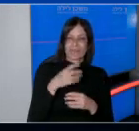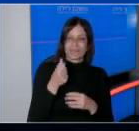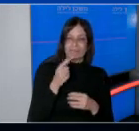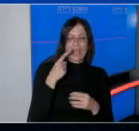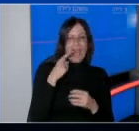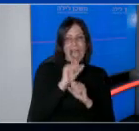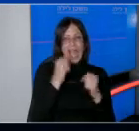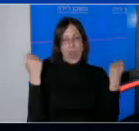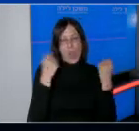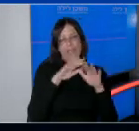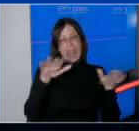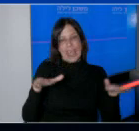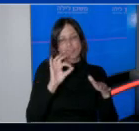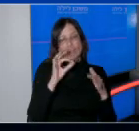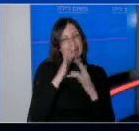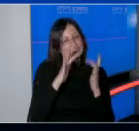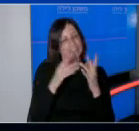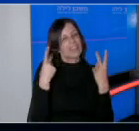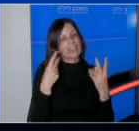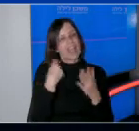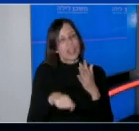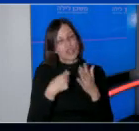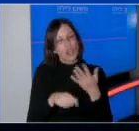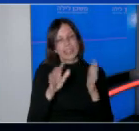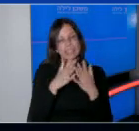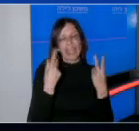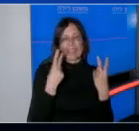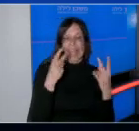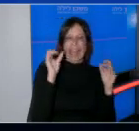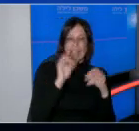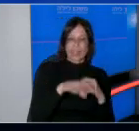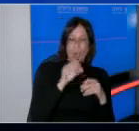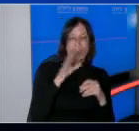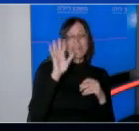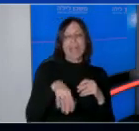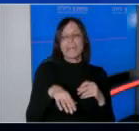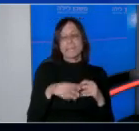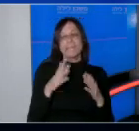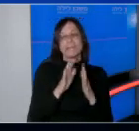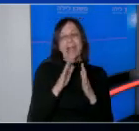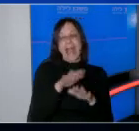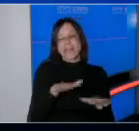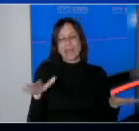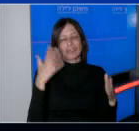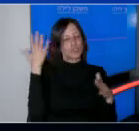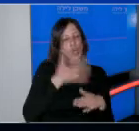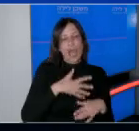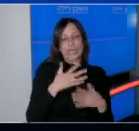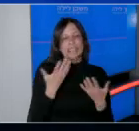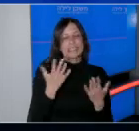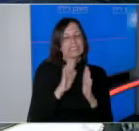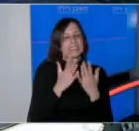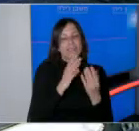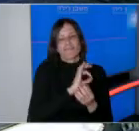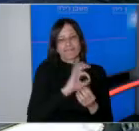נצרת, כדאי לכם לקנות את הספר, כדאי לכם לתרום, וכדאי לכם גם את אדמה שחורה, כי זה אחלה ספר. נטלי, איזה כיף היה